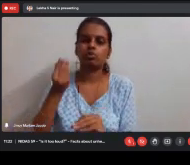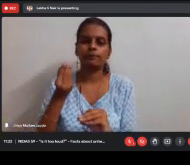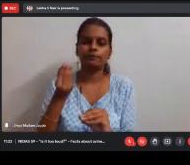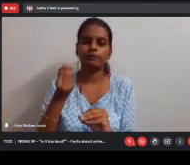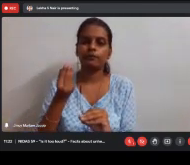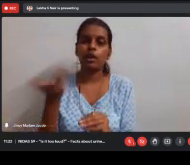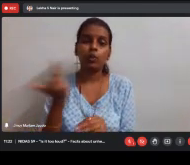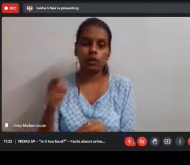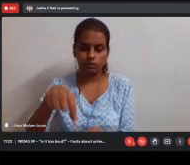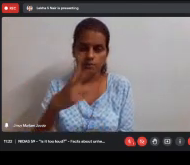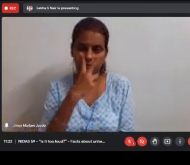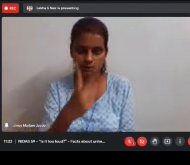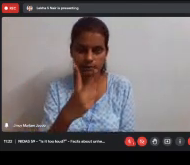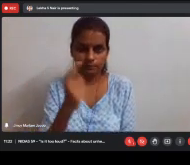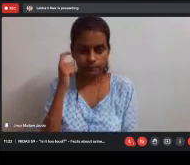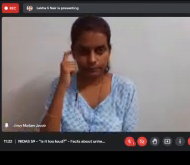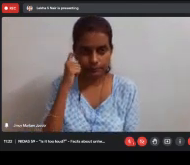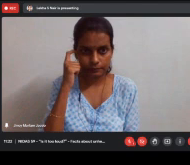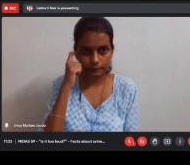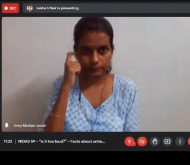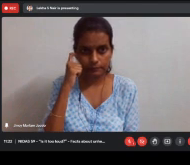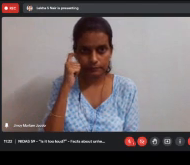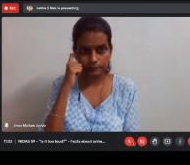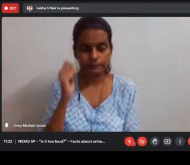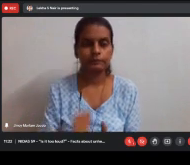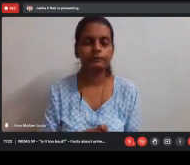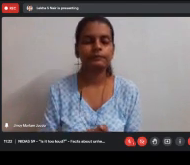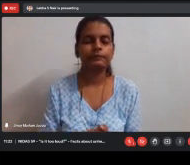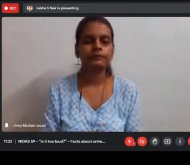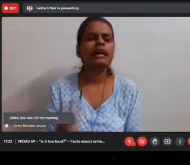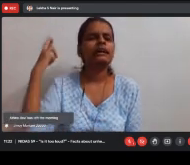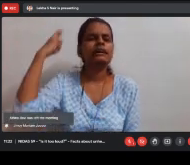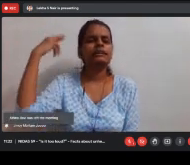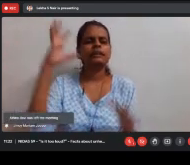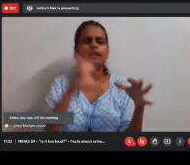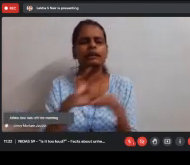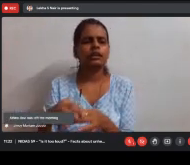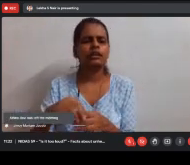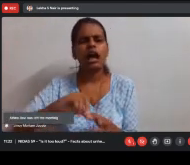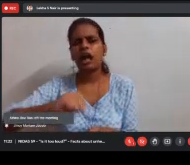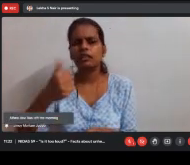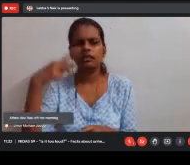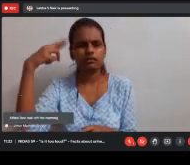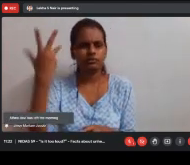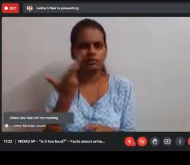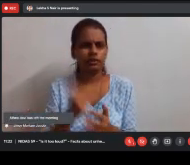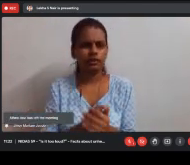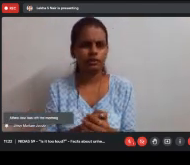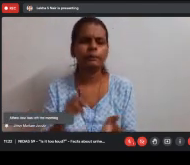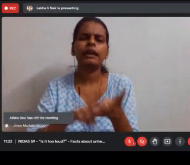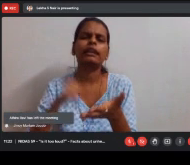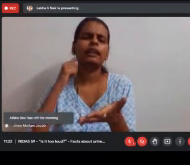ചെവിക്കകത്ത് നിന്ന് തന്നെ മൂളൽ ശബ്ദം, പുറമേ ശബ്ദമില്ലാതെ ചെവിക്കകത്ത് നിന്ന് മൂളൽ ശബ്ദം വരുന്നുണ്ട്. ശാരീരിക മാനസിക ആരോഗ്യ